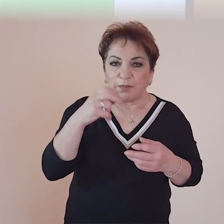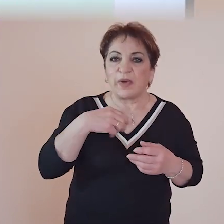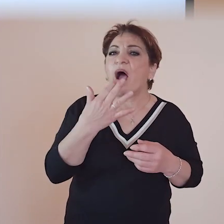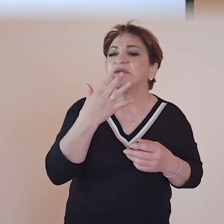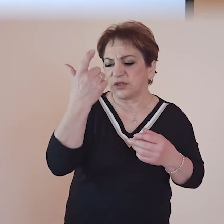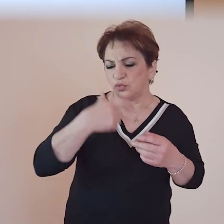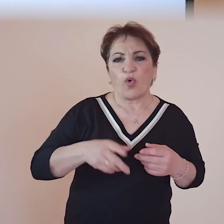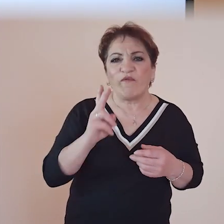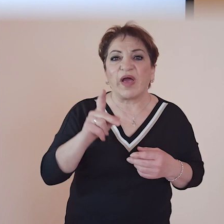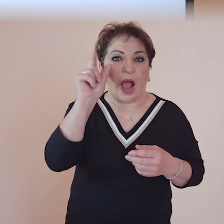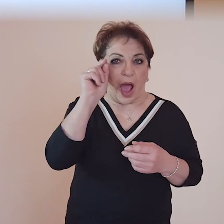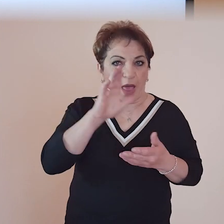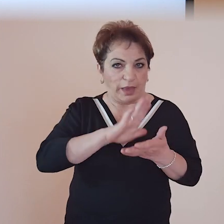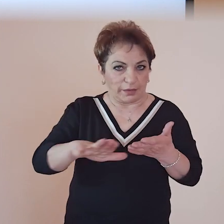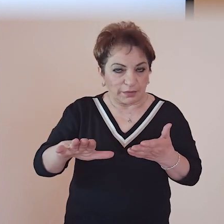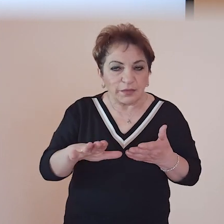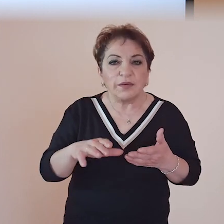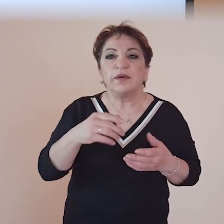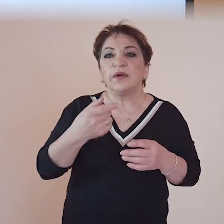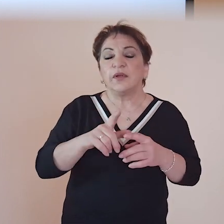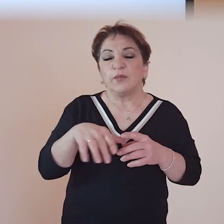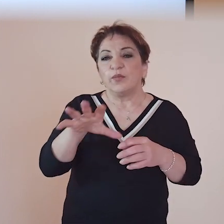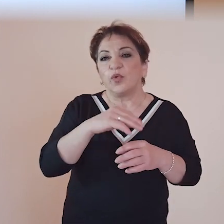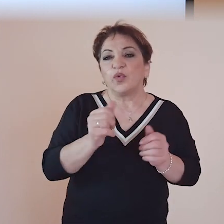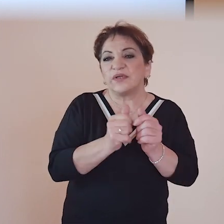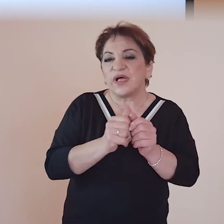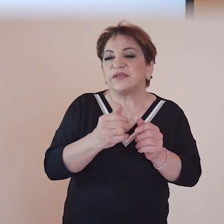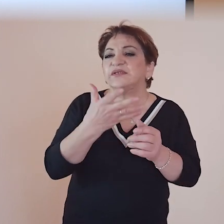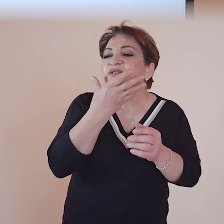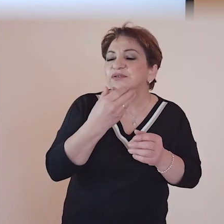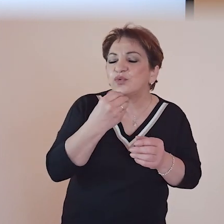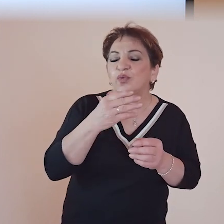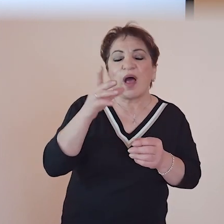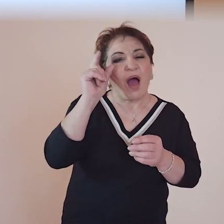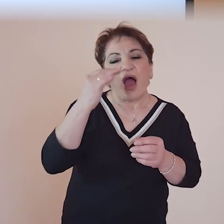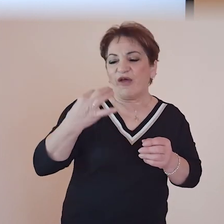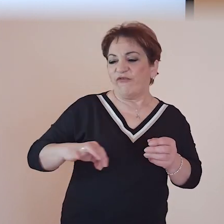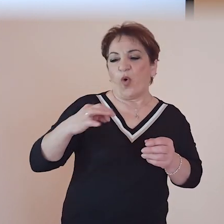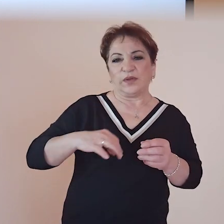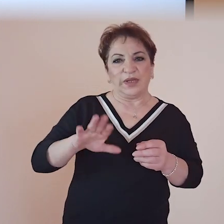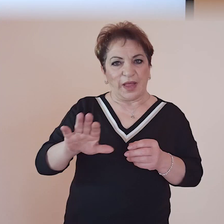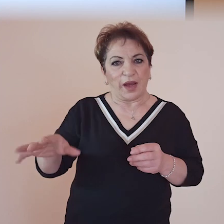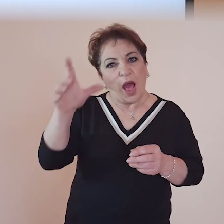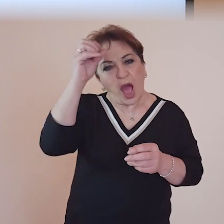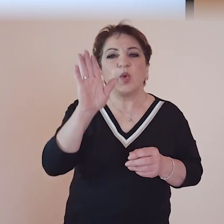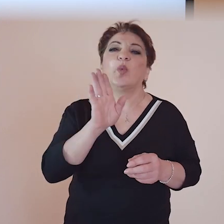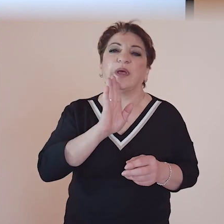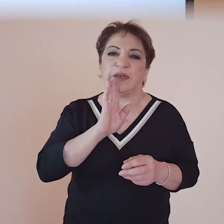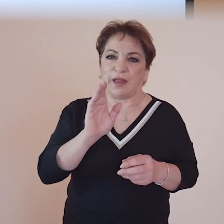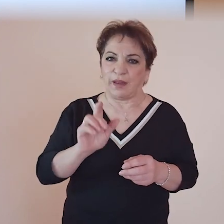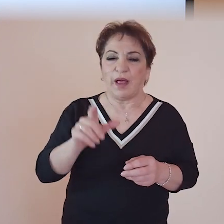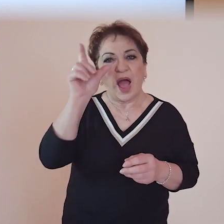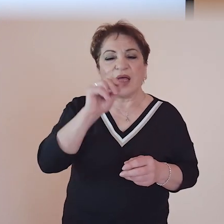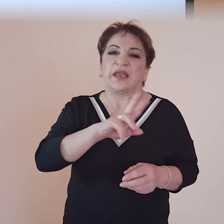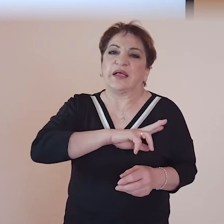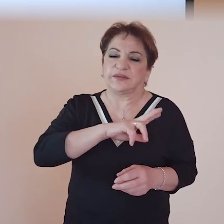ովքեր ենք հայենք։ Եվ այկրանից այնքող նստած են գեղեցիկ հայորդիներ ու հայուհիները, հայրենասեր